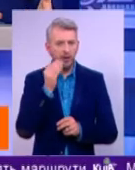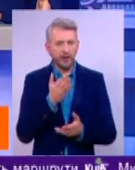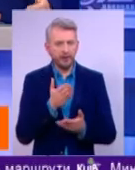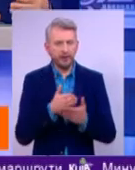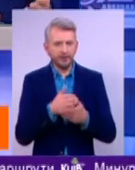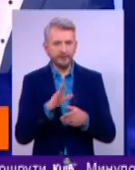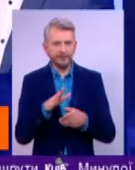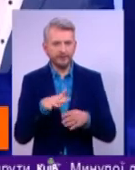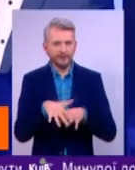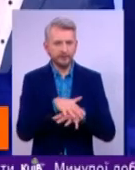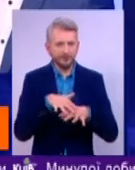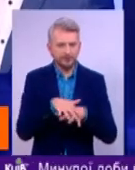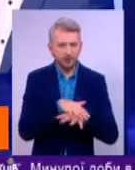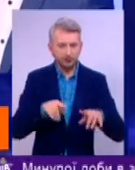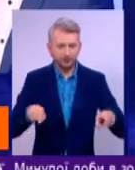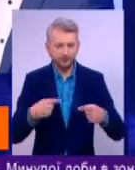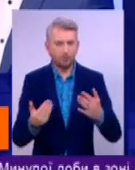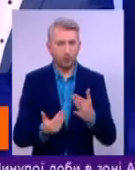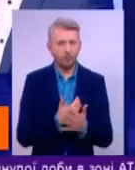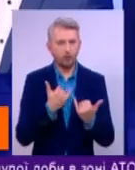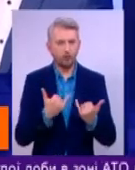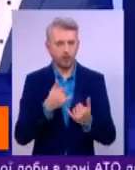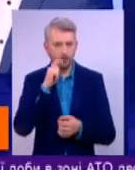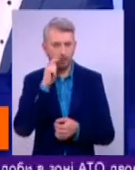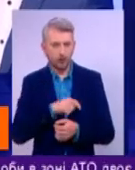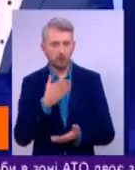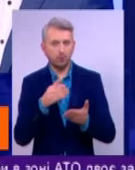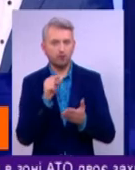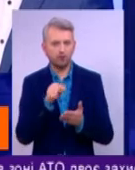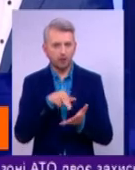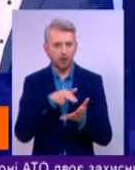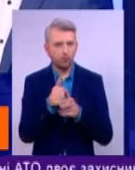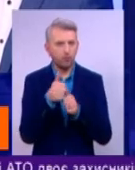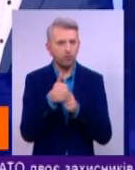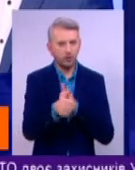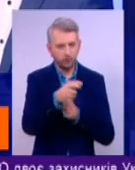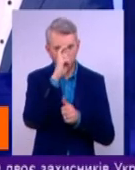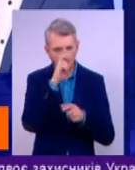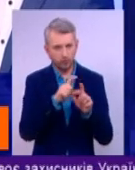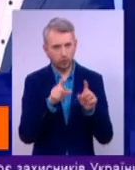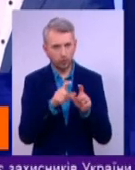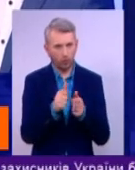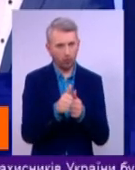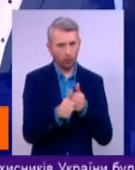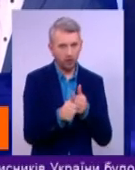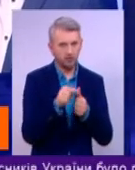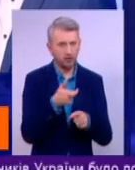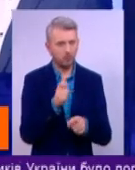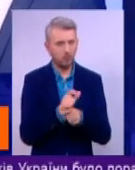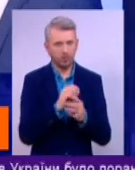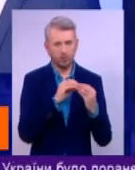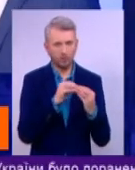нове, сучасне в Україні, і, мабуть, воно йде попереду державних структур, вони більш